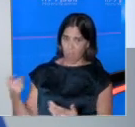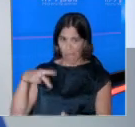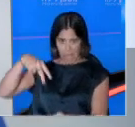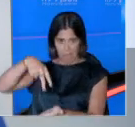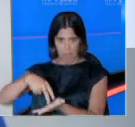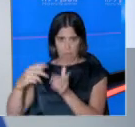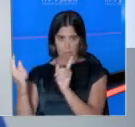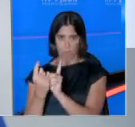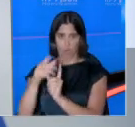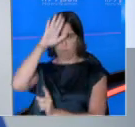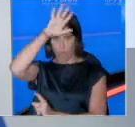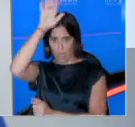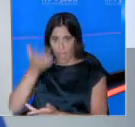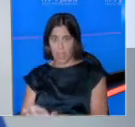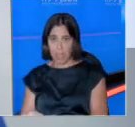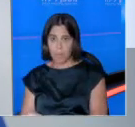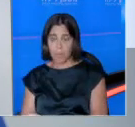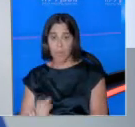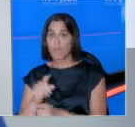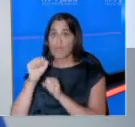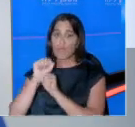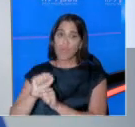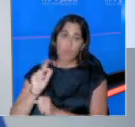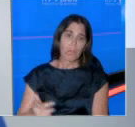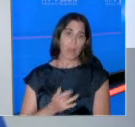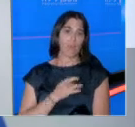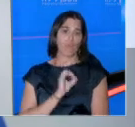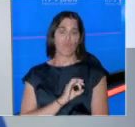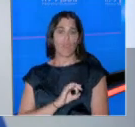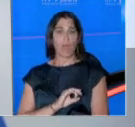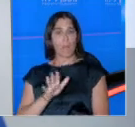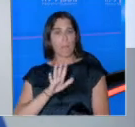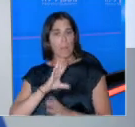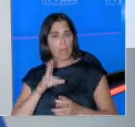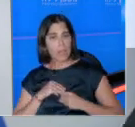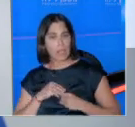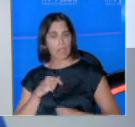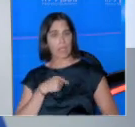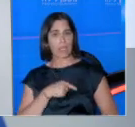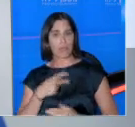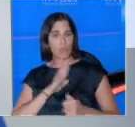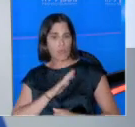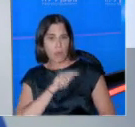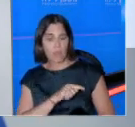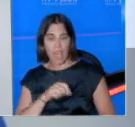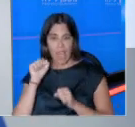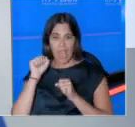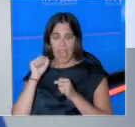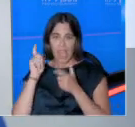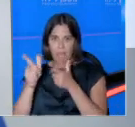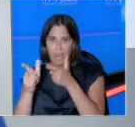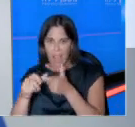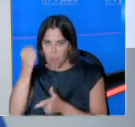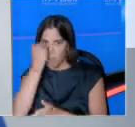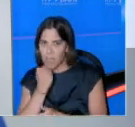יעמדו נגד איראן? הרי הם תומכים בכל ליבם בהסכם הגרעין המסוכן הזה. הם ילחמו בחמאס?